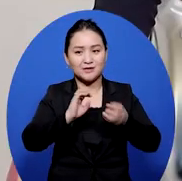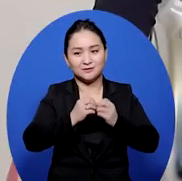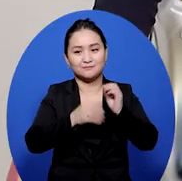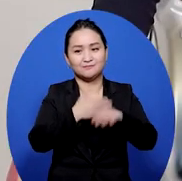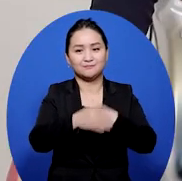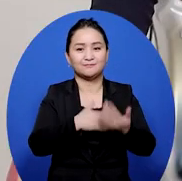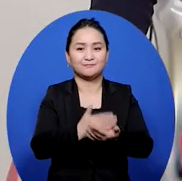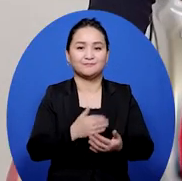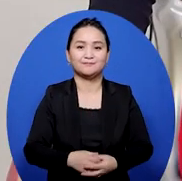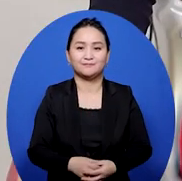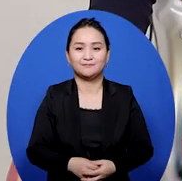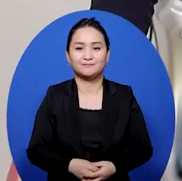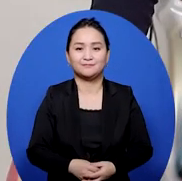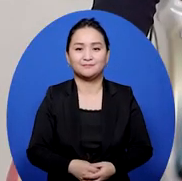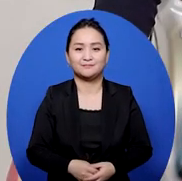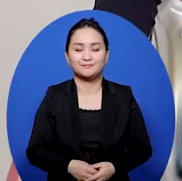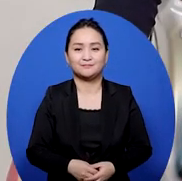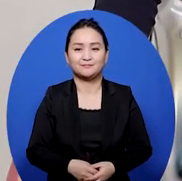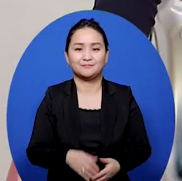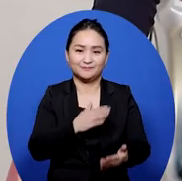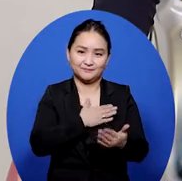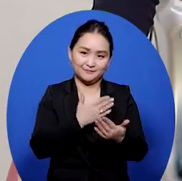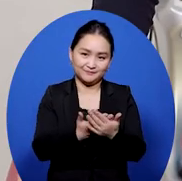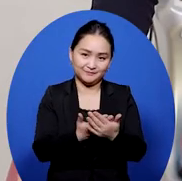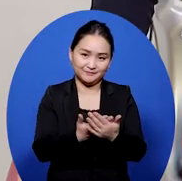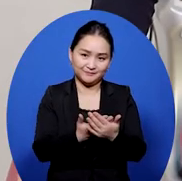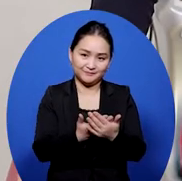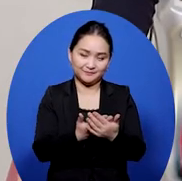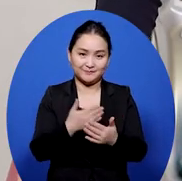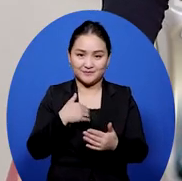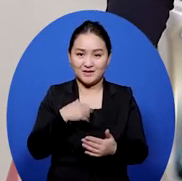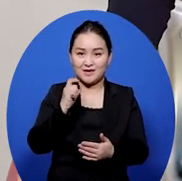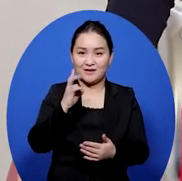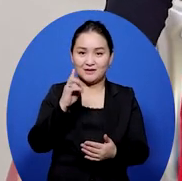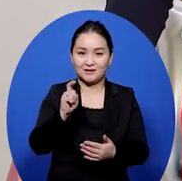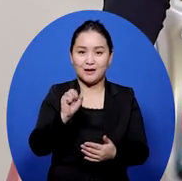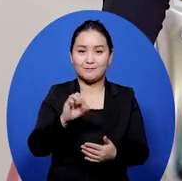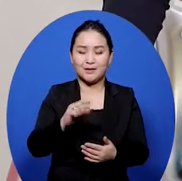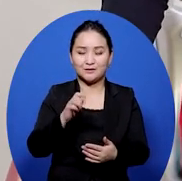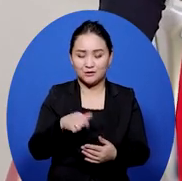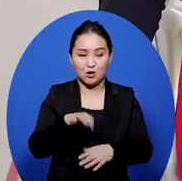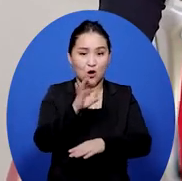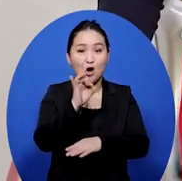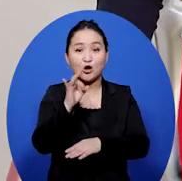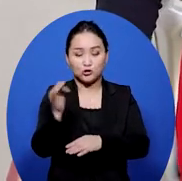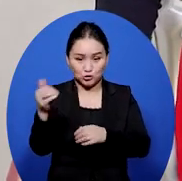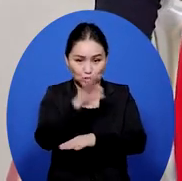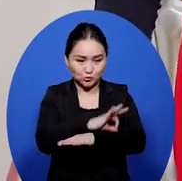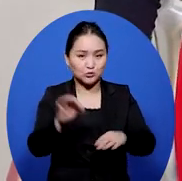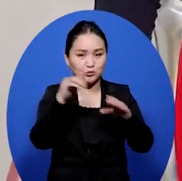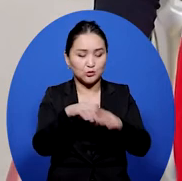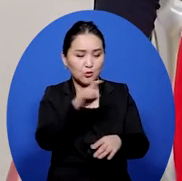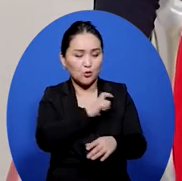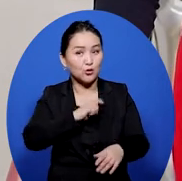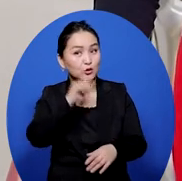болгоод ингээд хэрэгжүүлээ цаашдаа ингээд ажиллах бодолтой. Аха. За баярлалаа. За ямар ч гэсэн манай энэ хамгаалалт болол оролцоо төсөлд ороод сурч